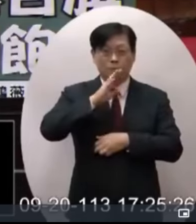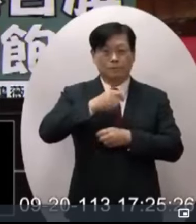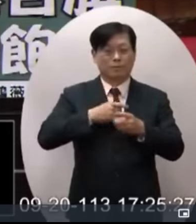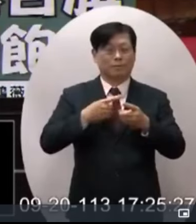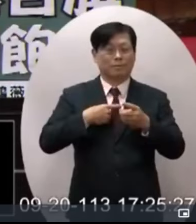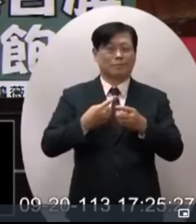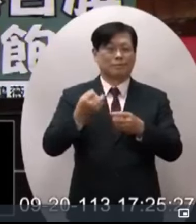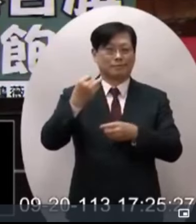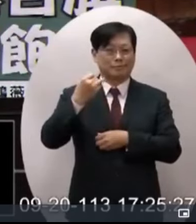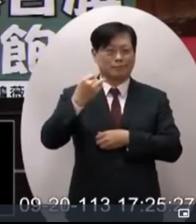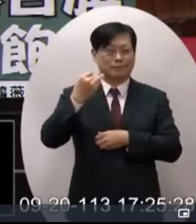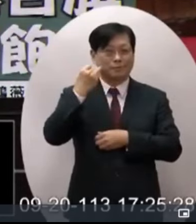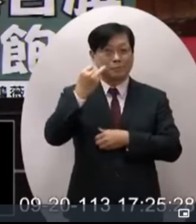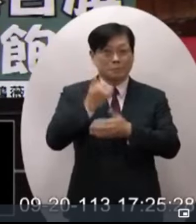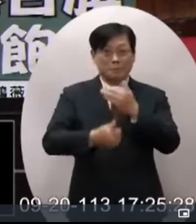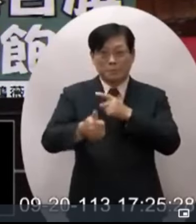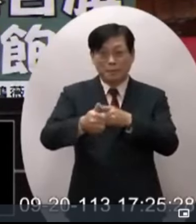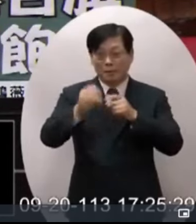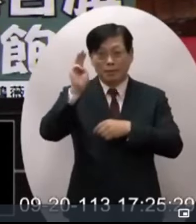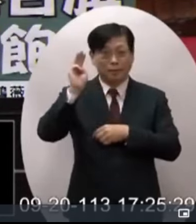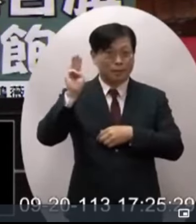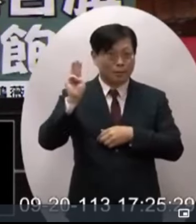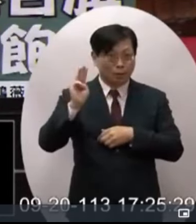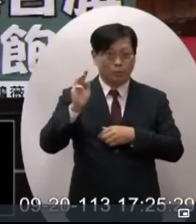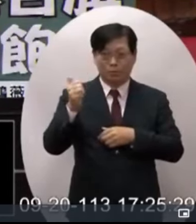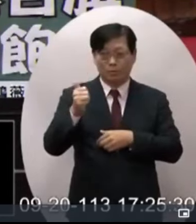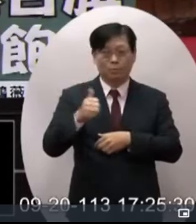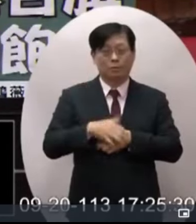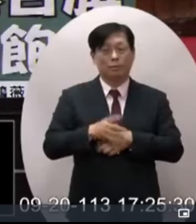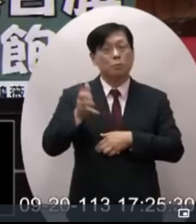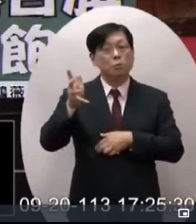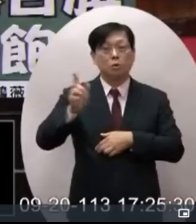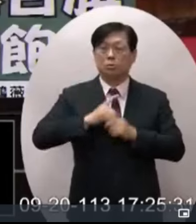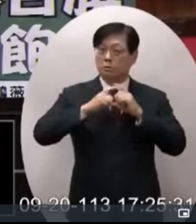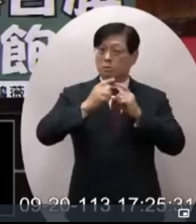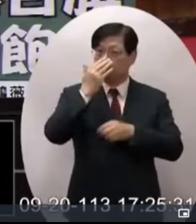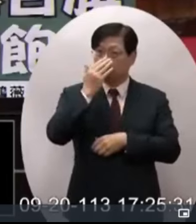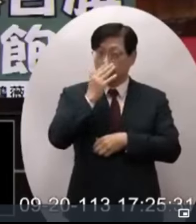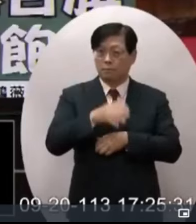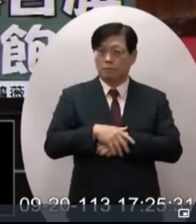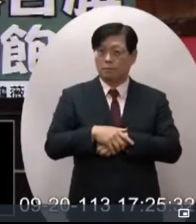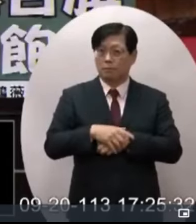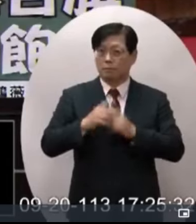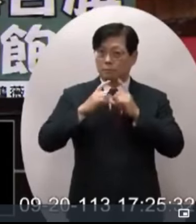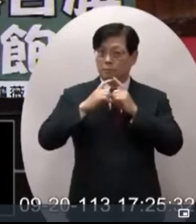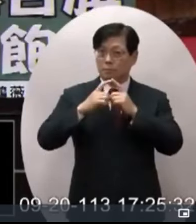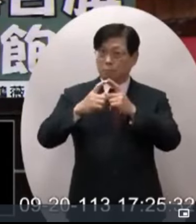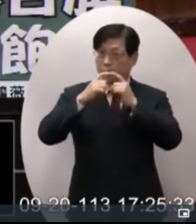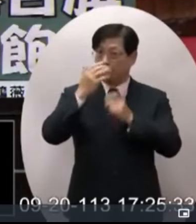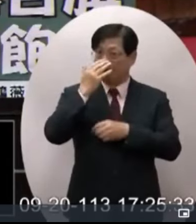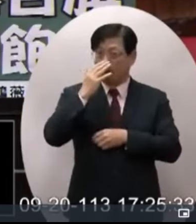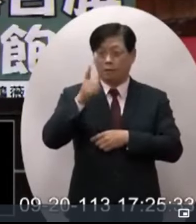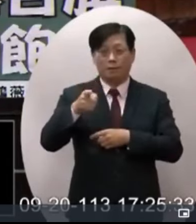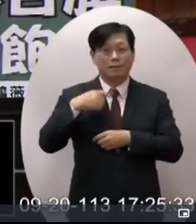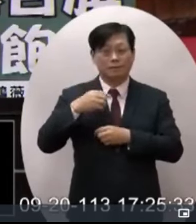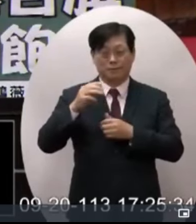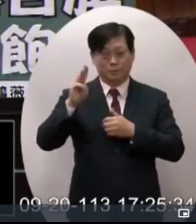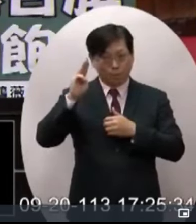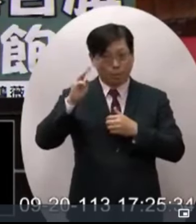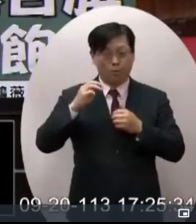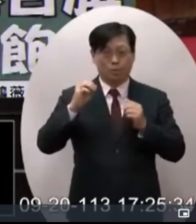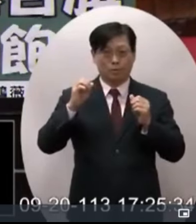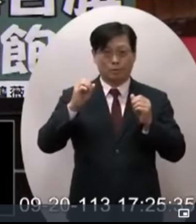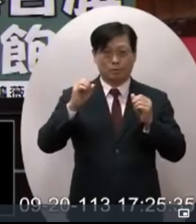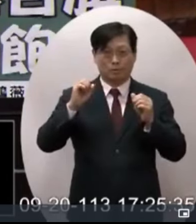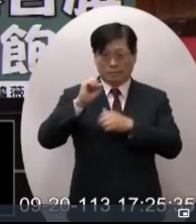甥， 完全无稽之谈。 童子伟，哎，媒体去问他，他不敢回应哦，他不敢回应。童子伟可以弄掉